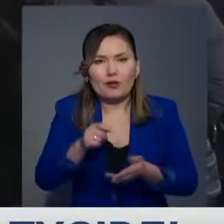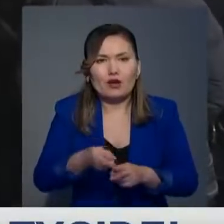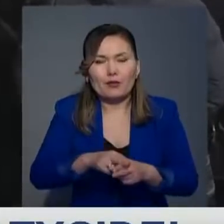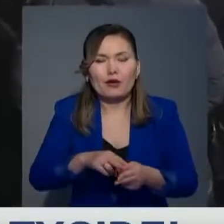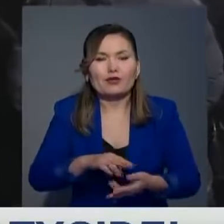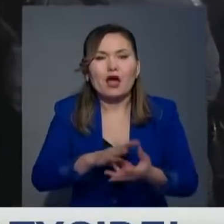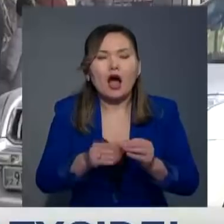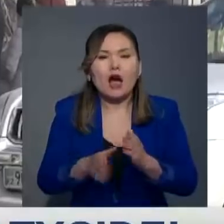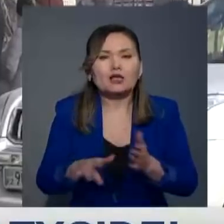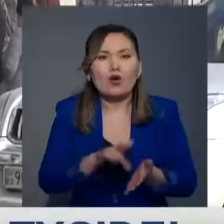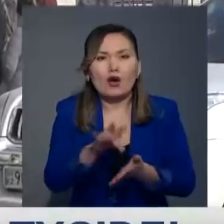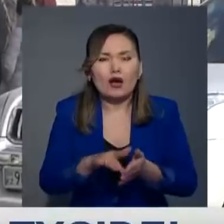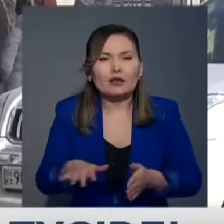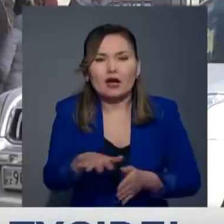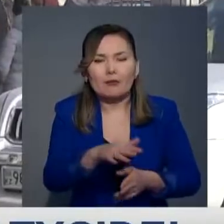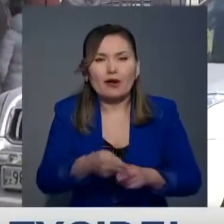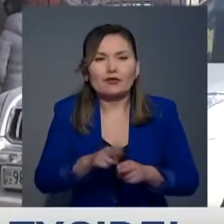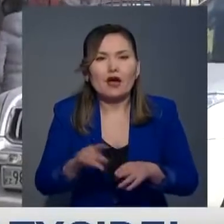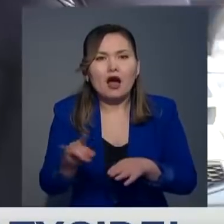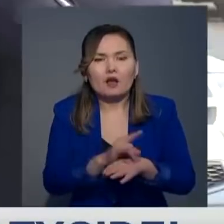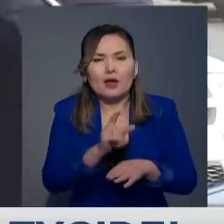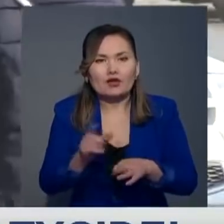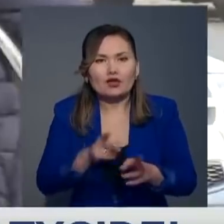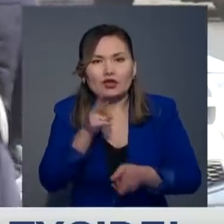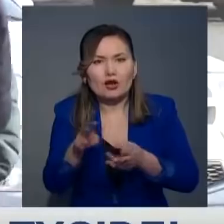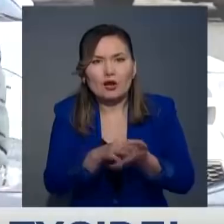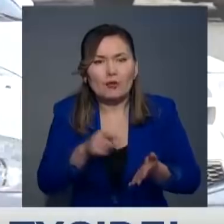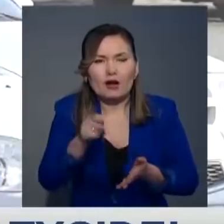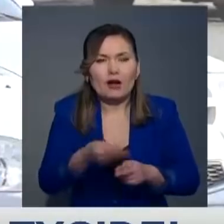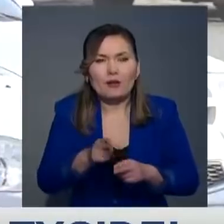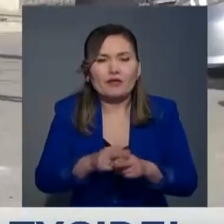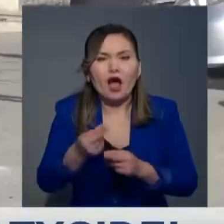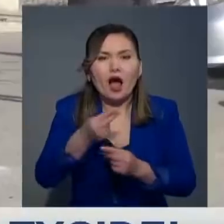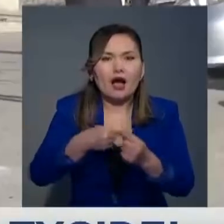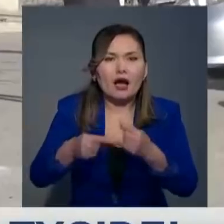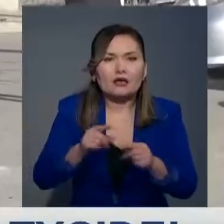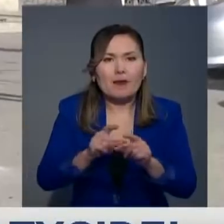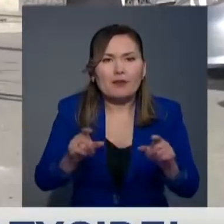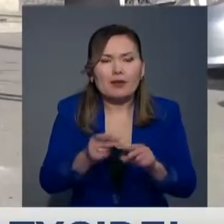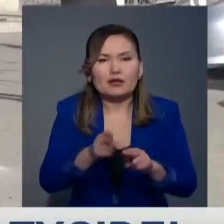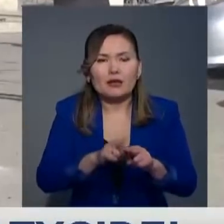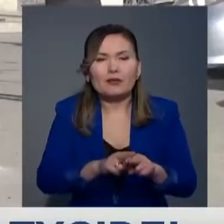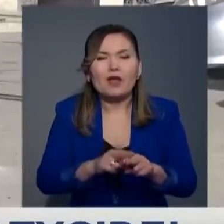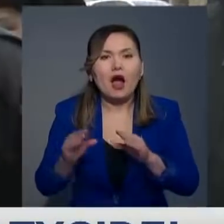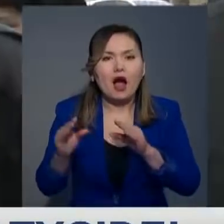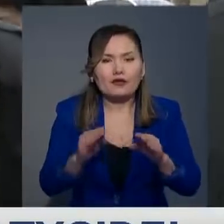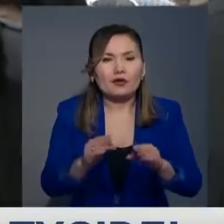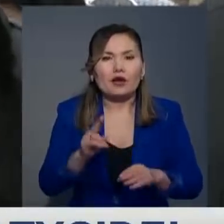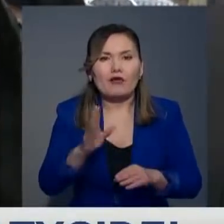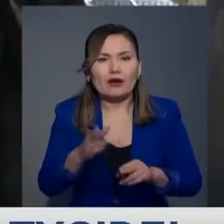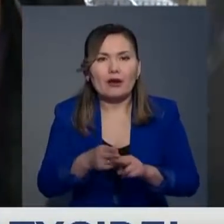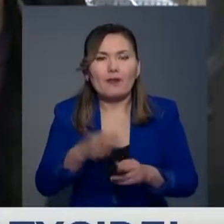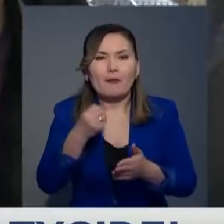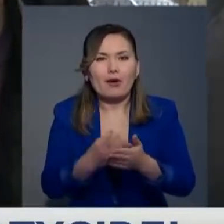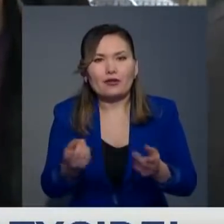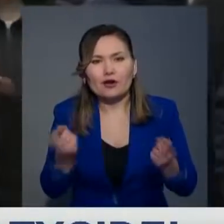мұнайлы өңірде ломбардқа алданғандар дабыл қағуда. Коммерциялық қаржы мекемелері тұрғындардың автокөліктерімен пәтерлерін, тіпті